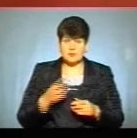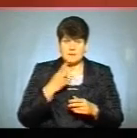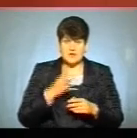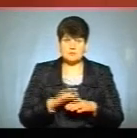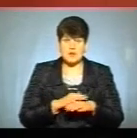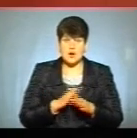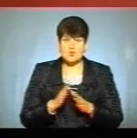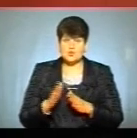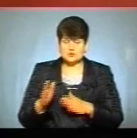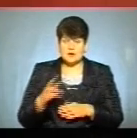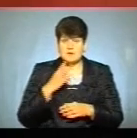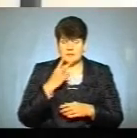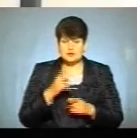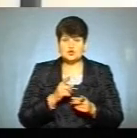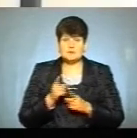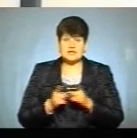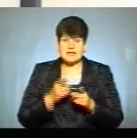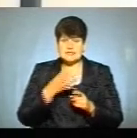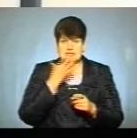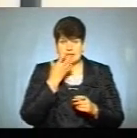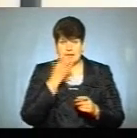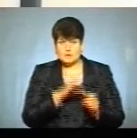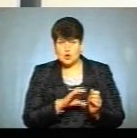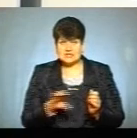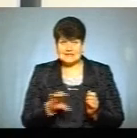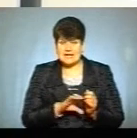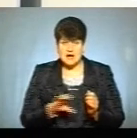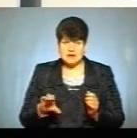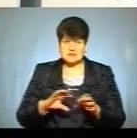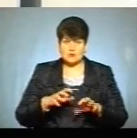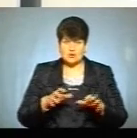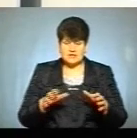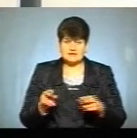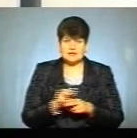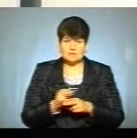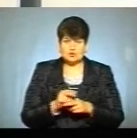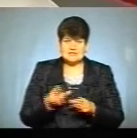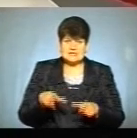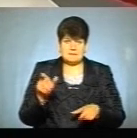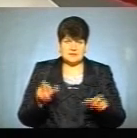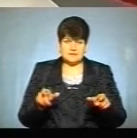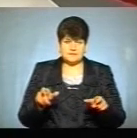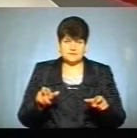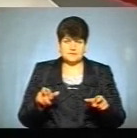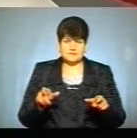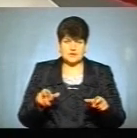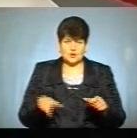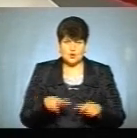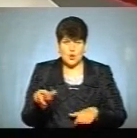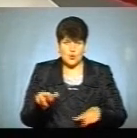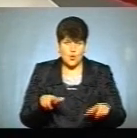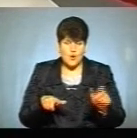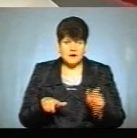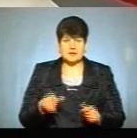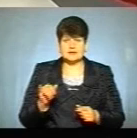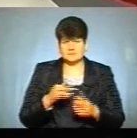благоустрій, ми бачимо, що міняються теплотраси, вкладається бруківки, ремонтуються під'їзди, ну не під'їзди, а дороги і